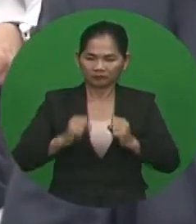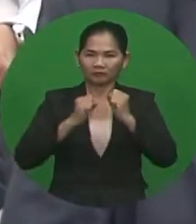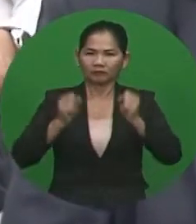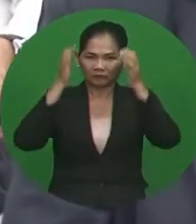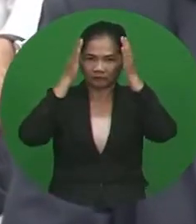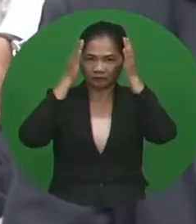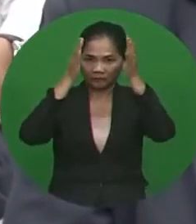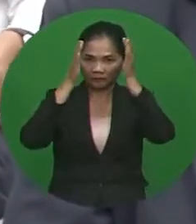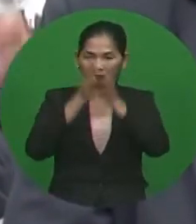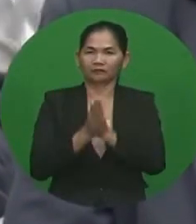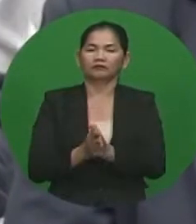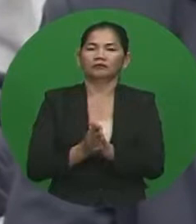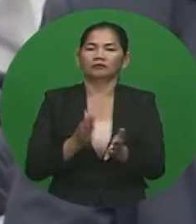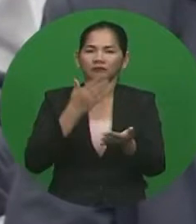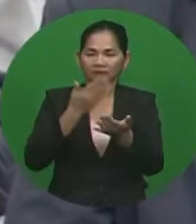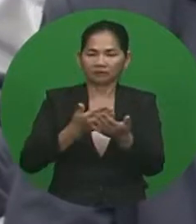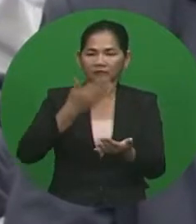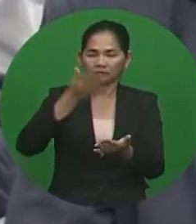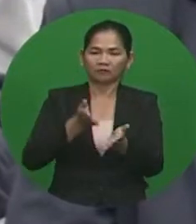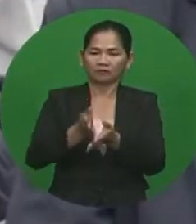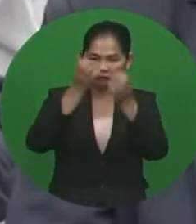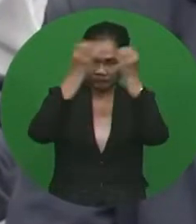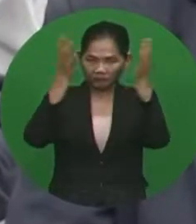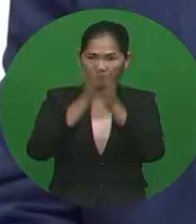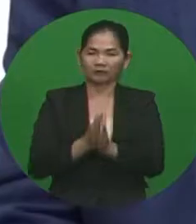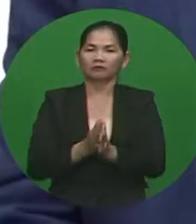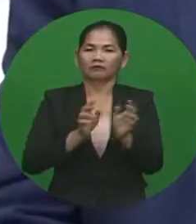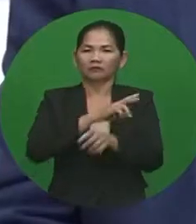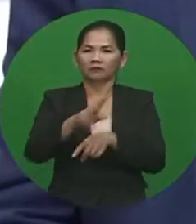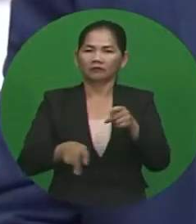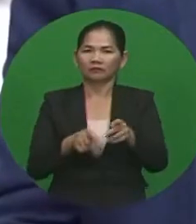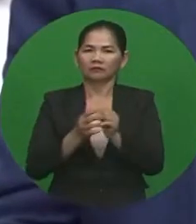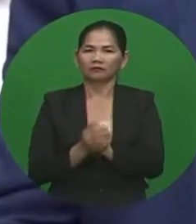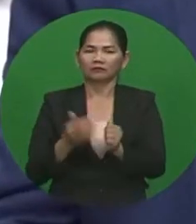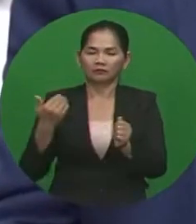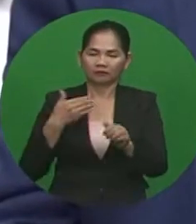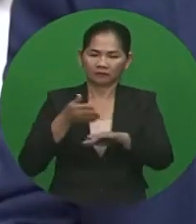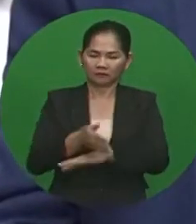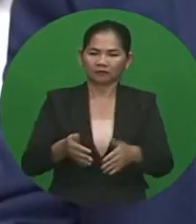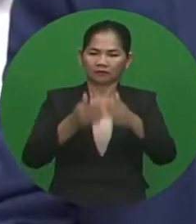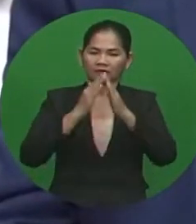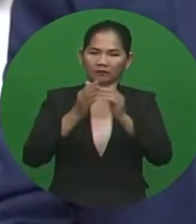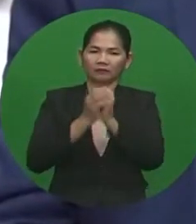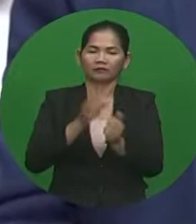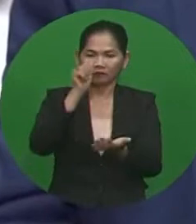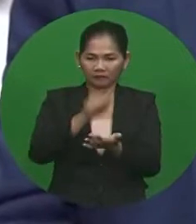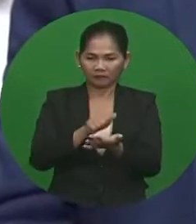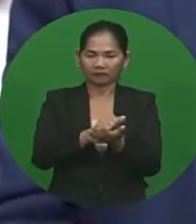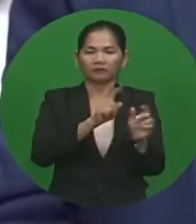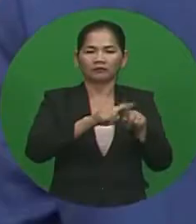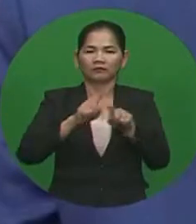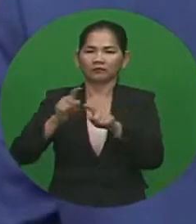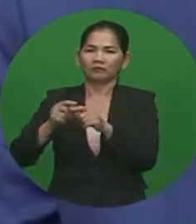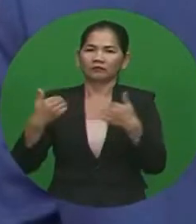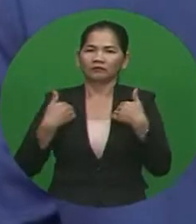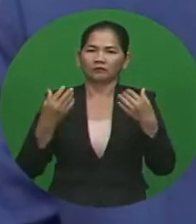កដាក់ក្នុងការធ្វើឲ្យប្រសើរឡើងនូវសិទ្ធិទទួលព័ត៌មានរបស់ប្រជាពលរដ្ឋតាមរយៈការបង្កើតនូវយន្តការចាំបាច់នានាជាច្រើនក្